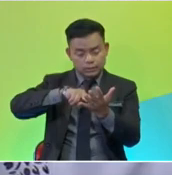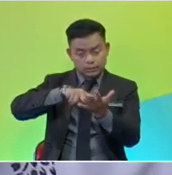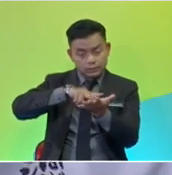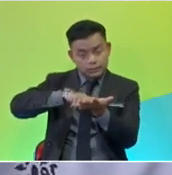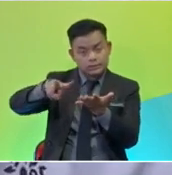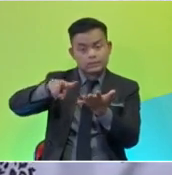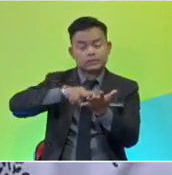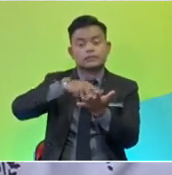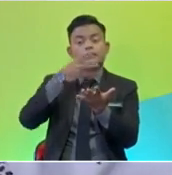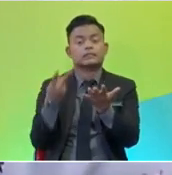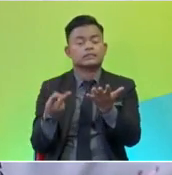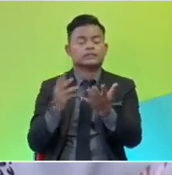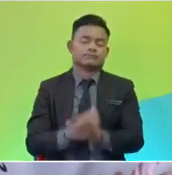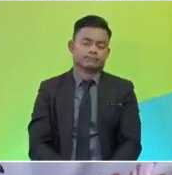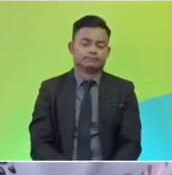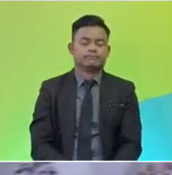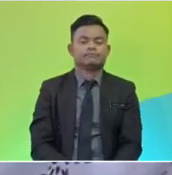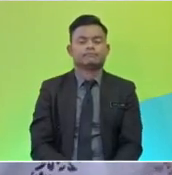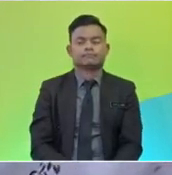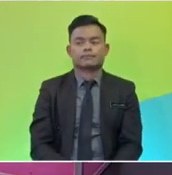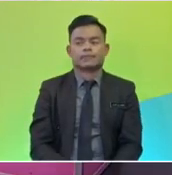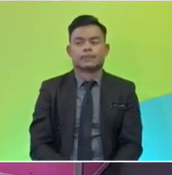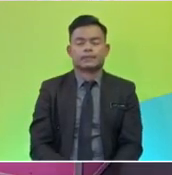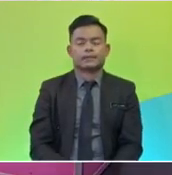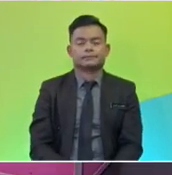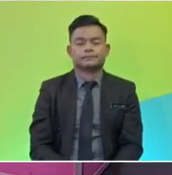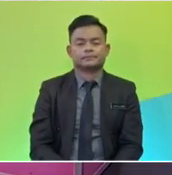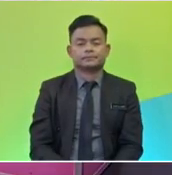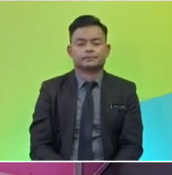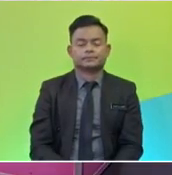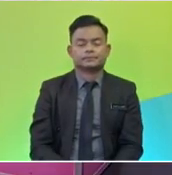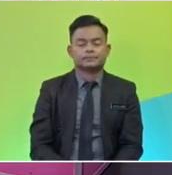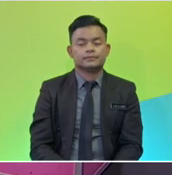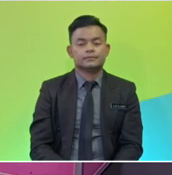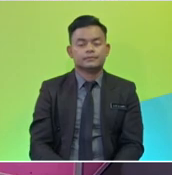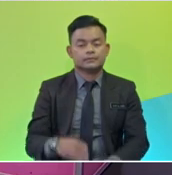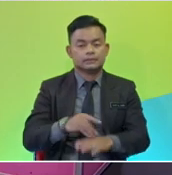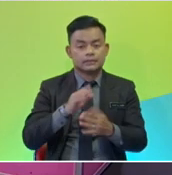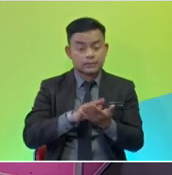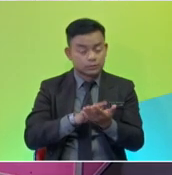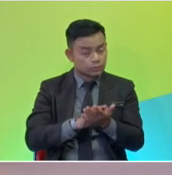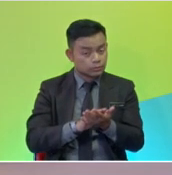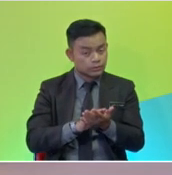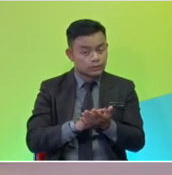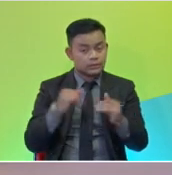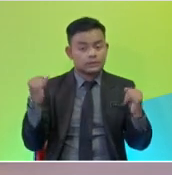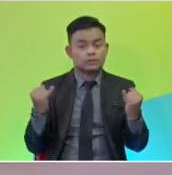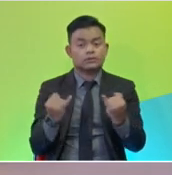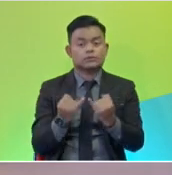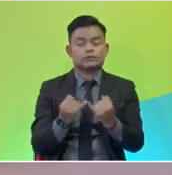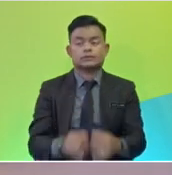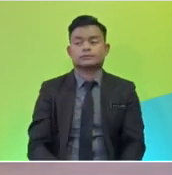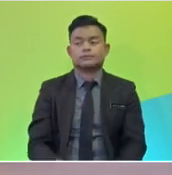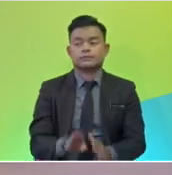abang akmar tadilah okey okey seterusnya sekolah juga m okey